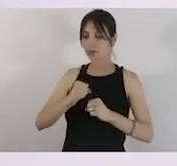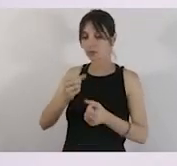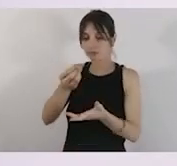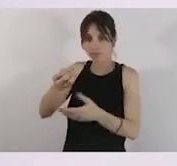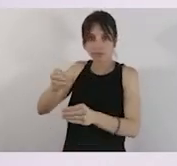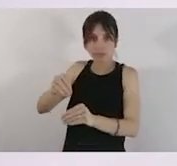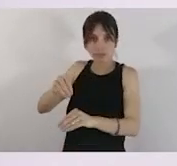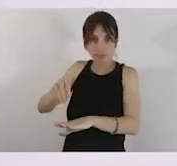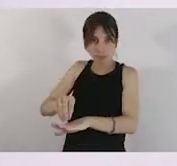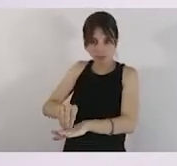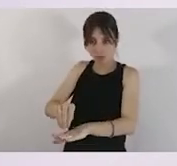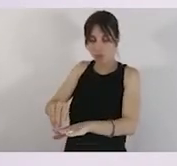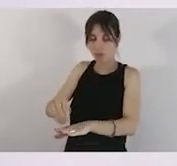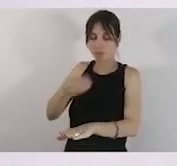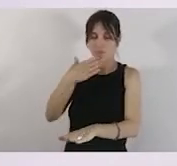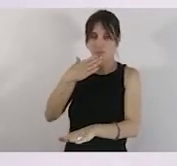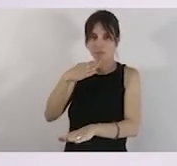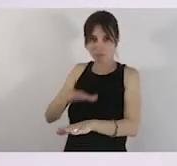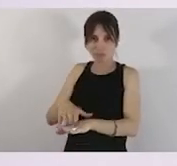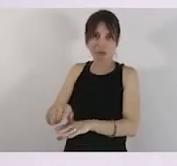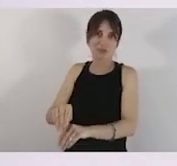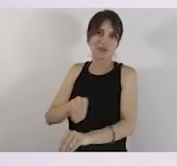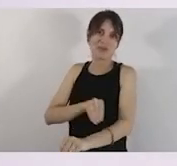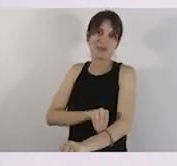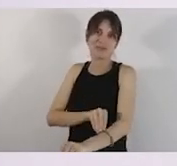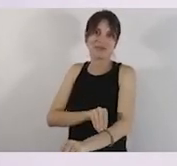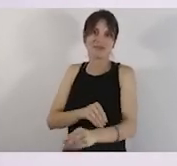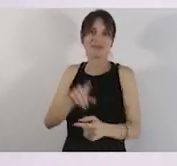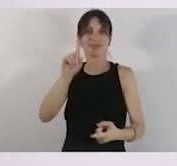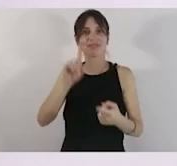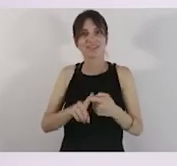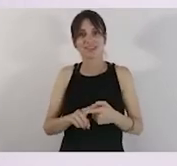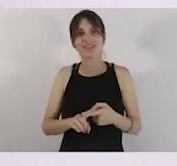dans divers champs comme la tranquillité publique, la radicalisation,